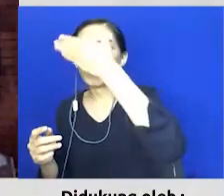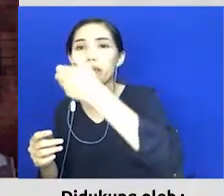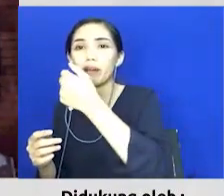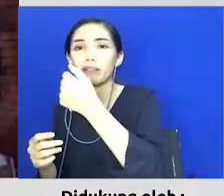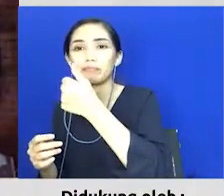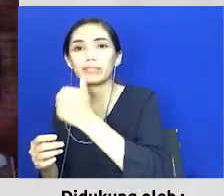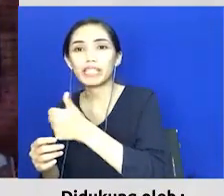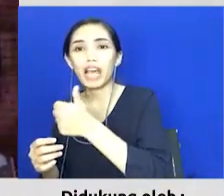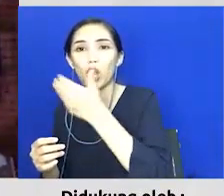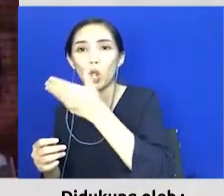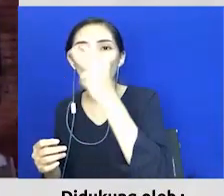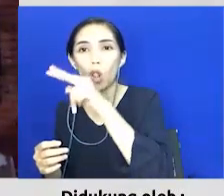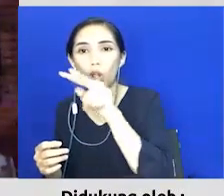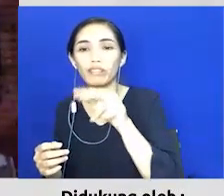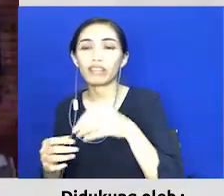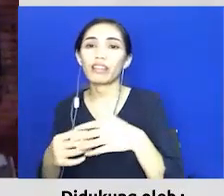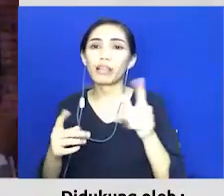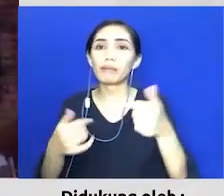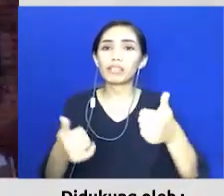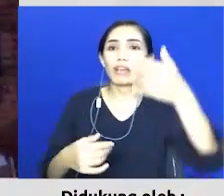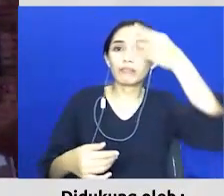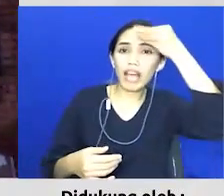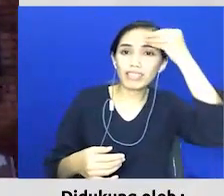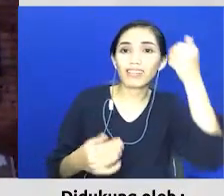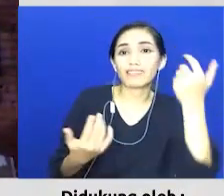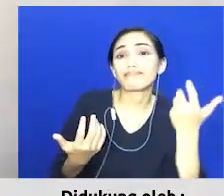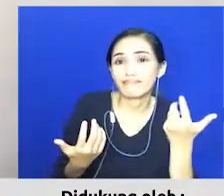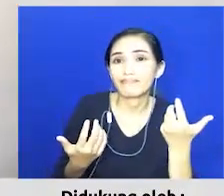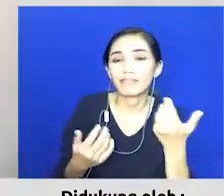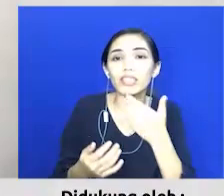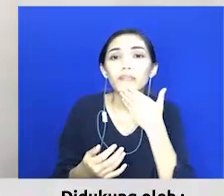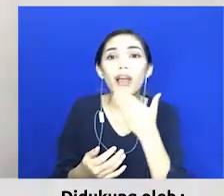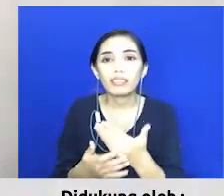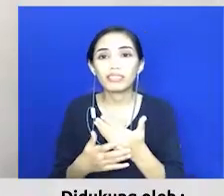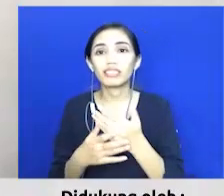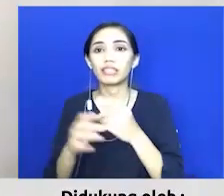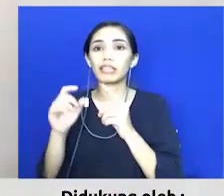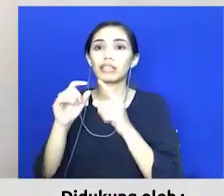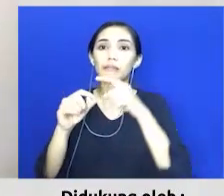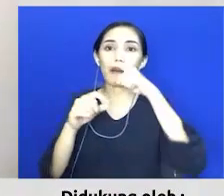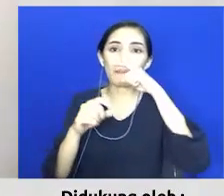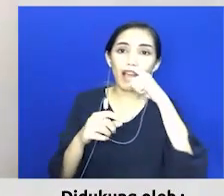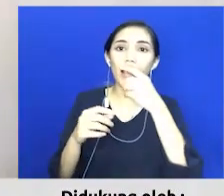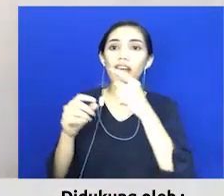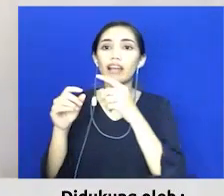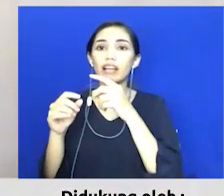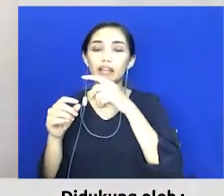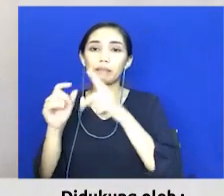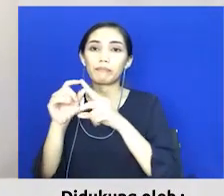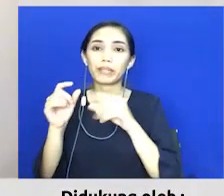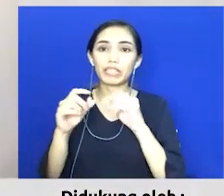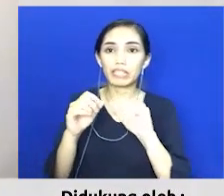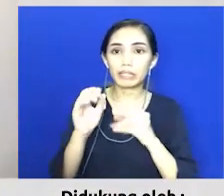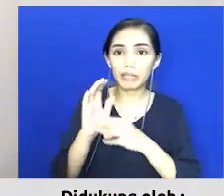kita bekerja untuk supaya bisa belajar dari periode itu. Pak Alwi Dahlan, terima kasih. Prima,